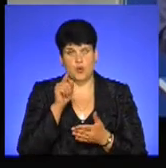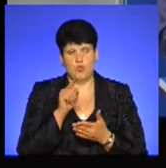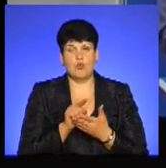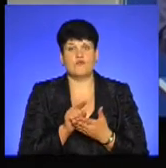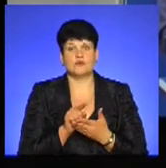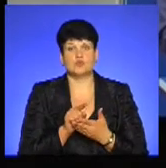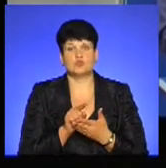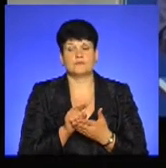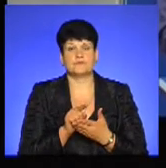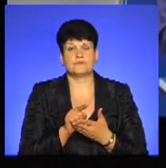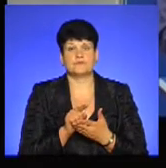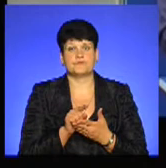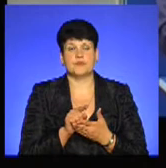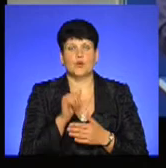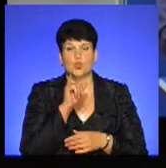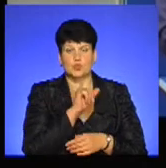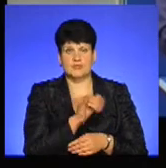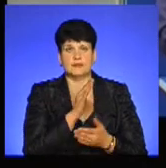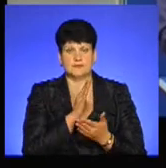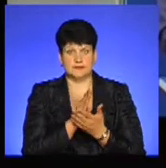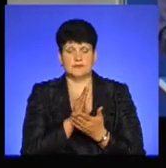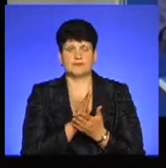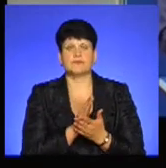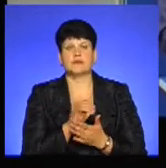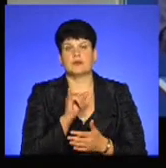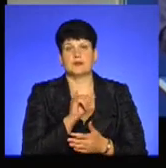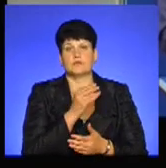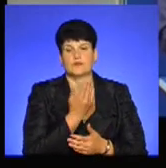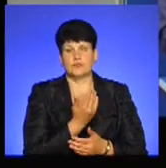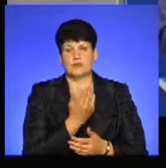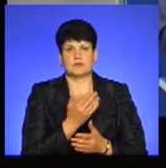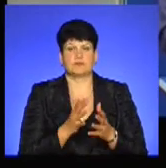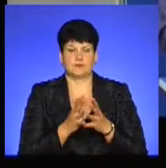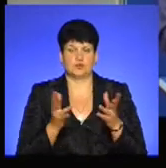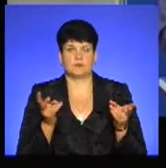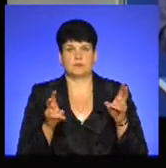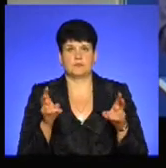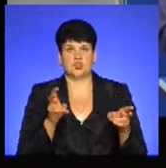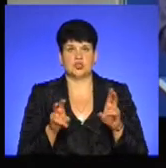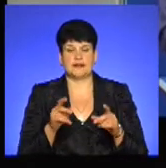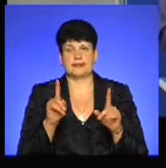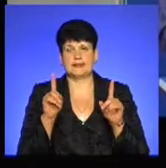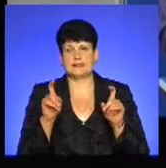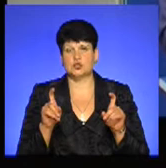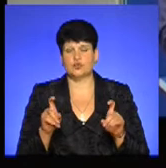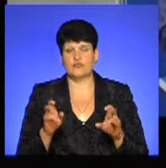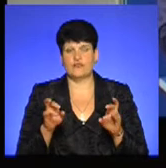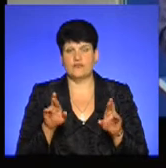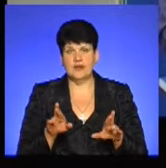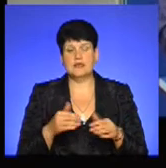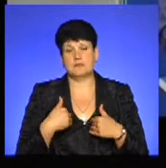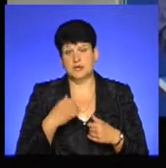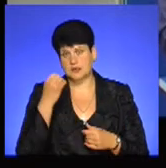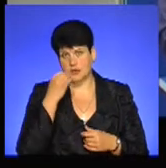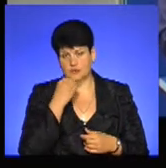все-таки в них притаманне, і вони, ну, переважно прийшли на тестування. І ми цьому